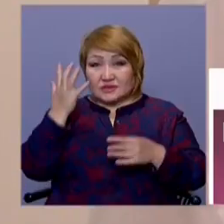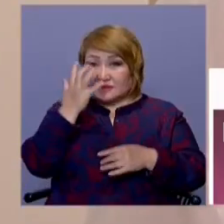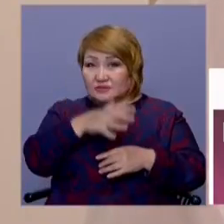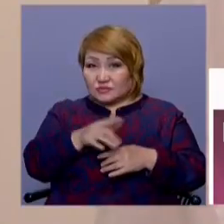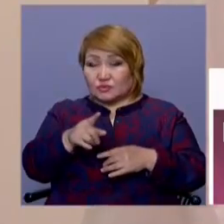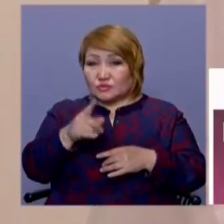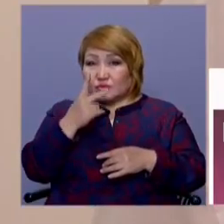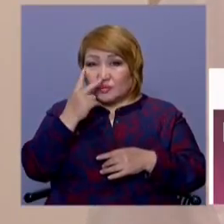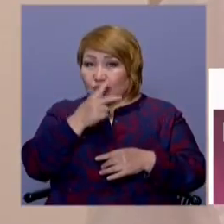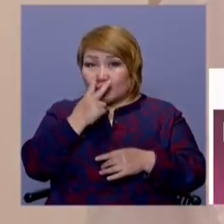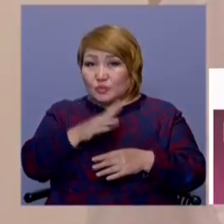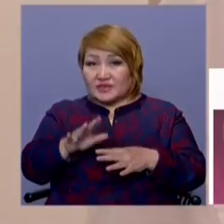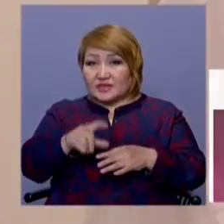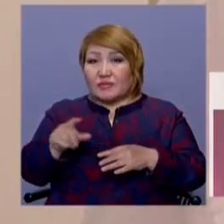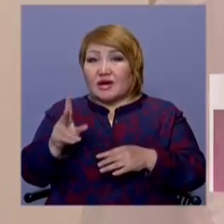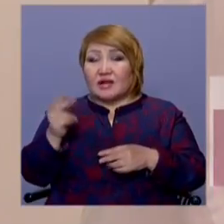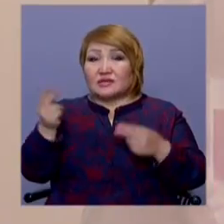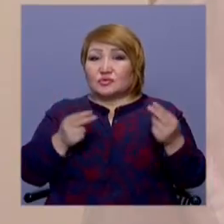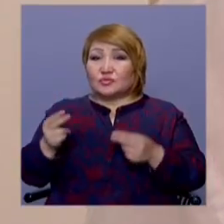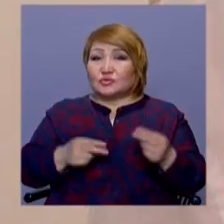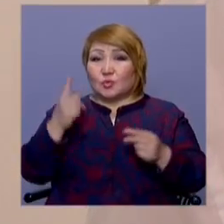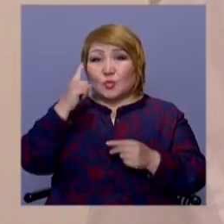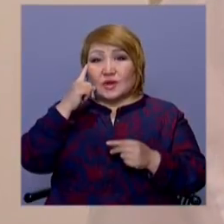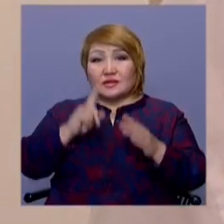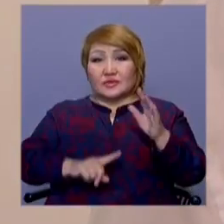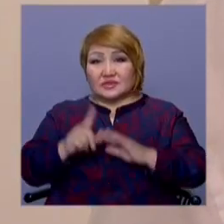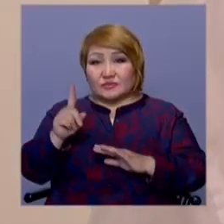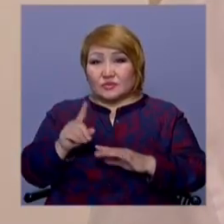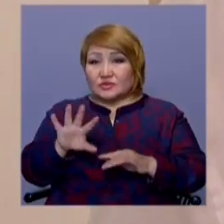адамға қалай сурет салуға болатын туралы ойлана бастадым. Осыдан бірнеше уақыт